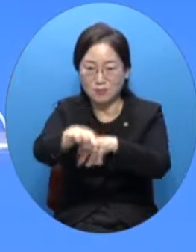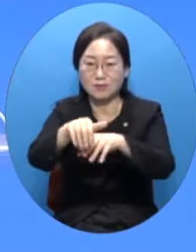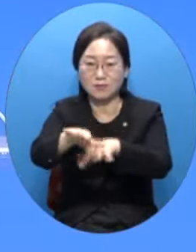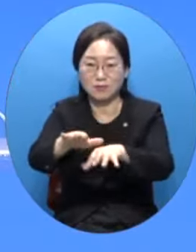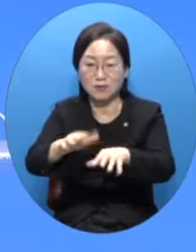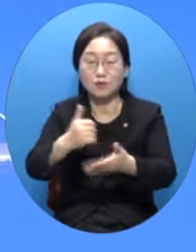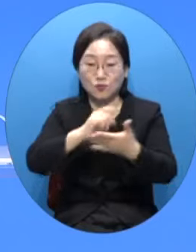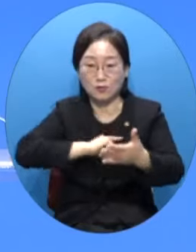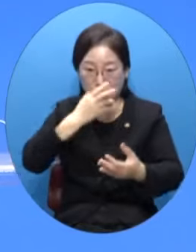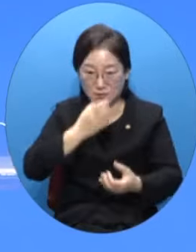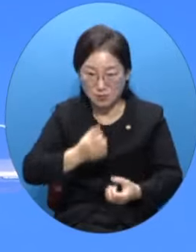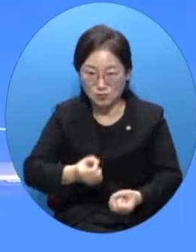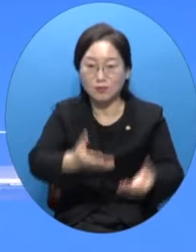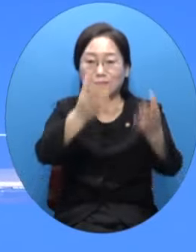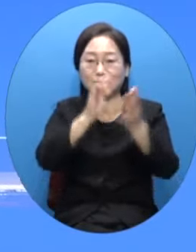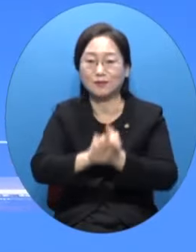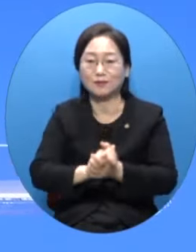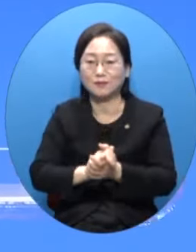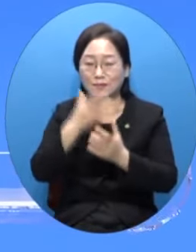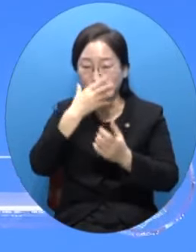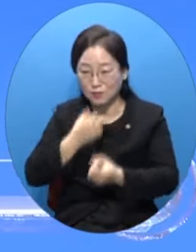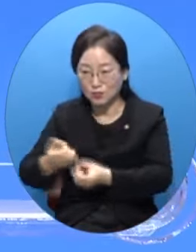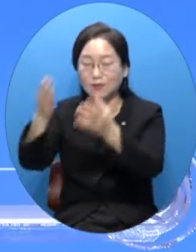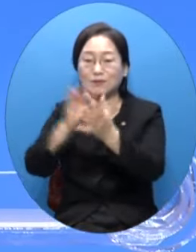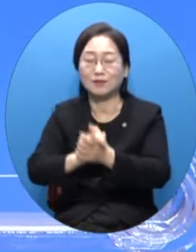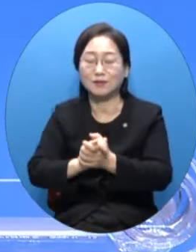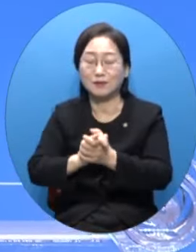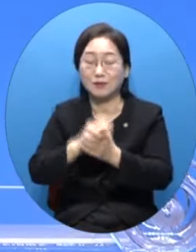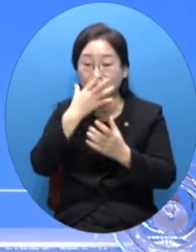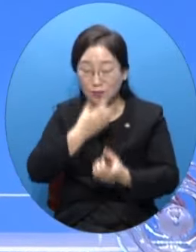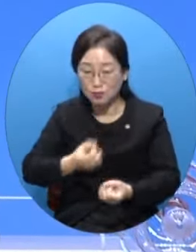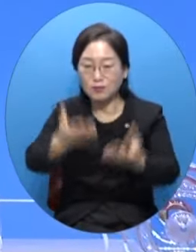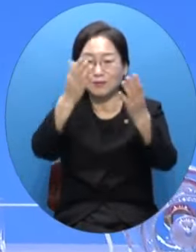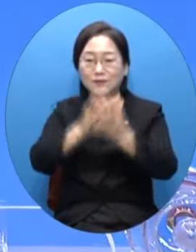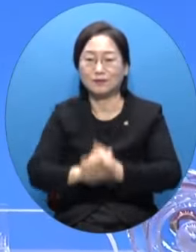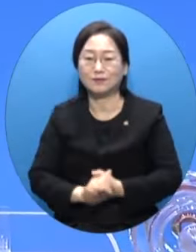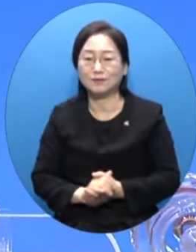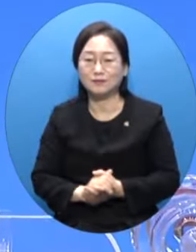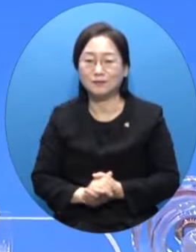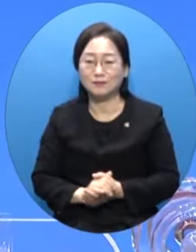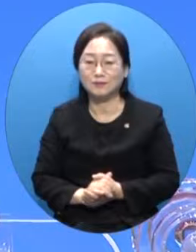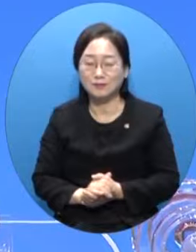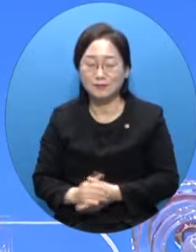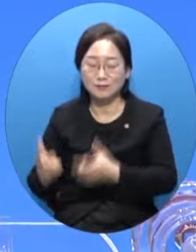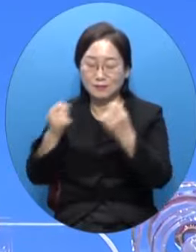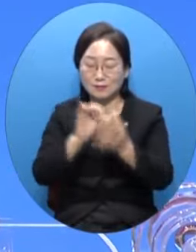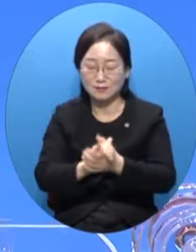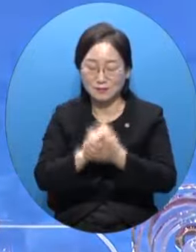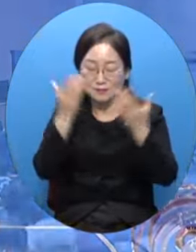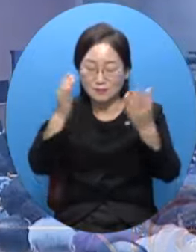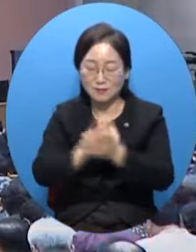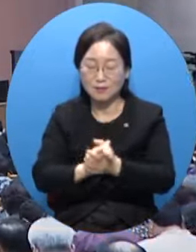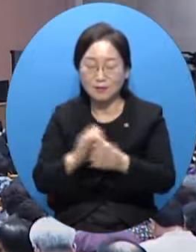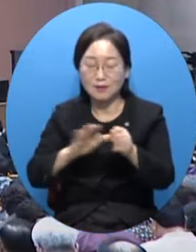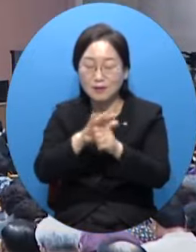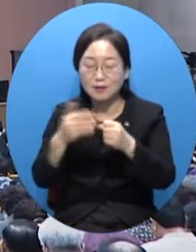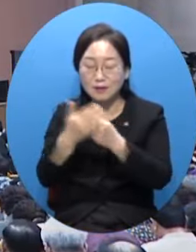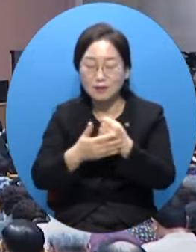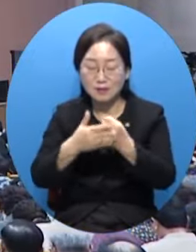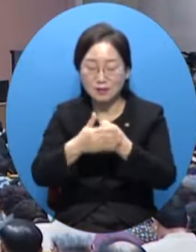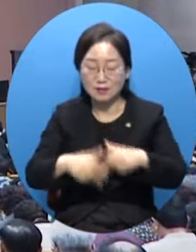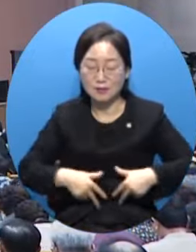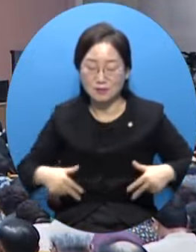전진하시를 주님의 힘으로 축원합니다. 축원합니다. 축원합니다. 기도하겠습니다. 사랑과 은혜와